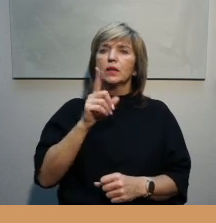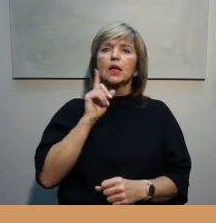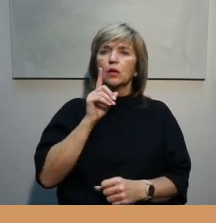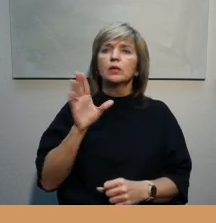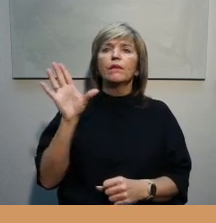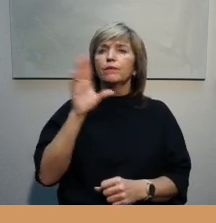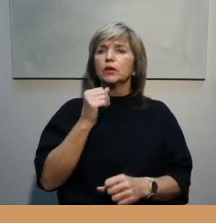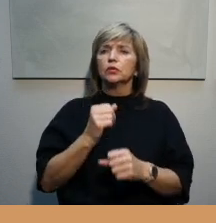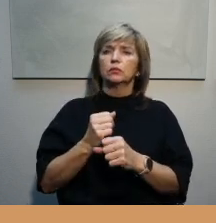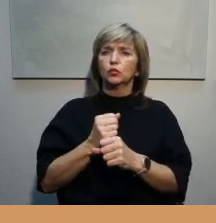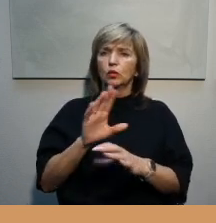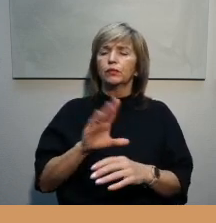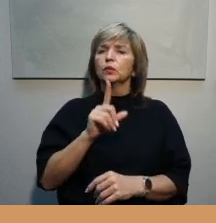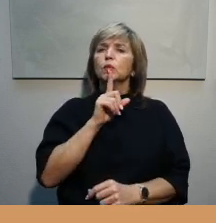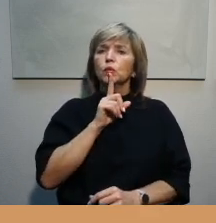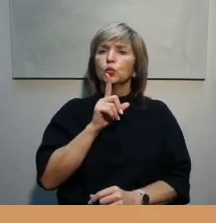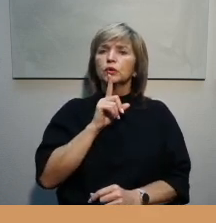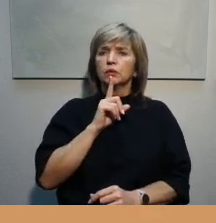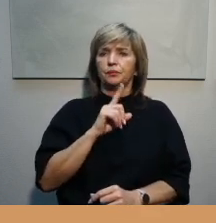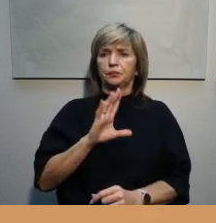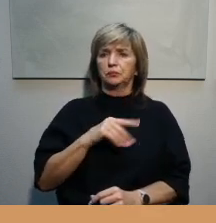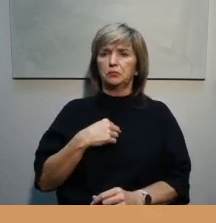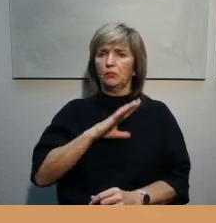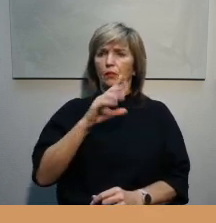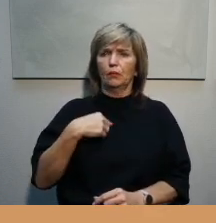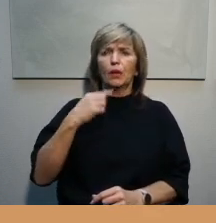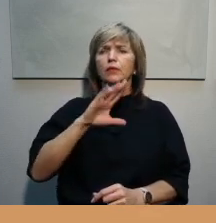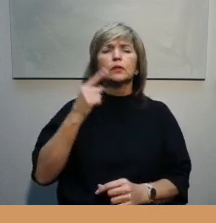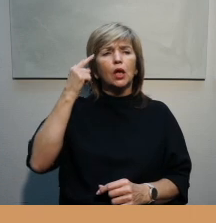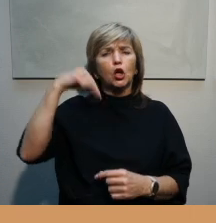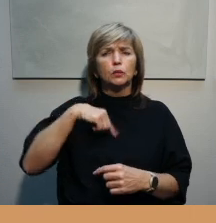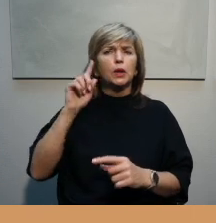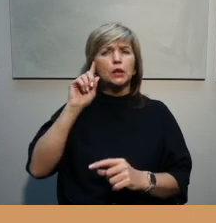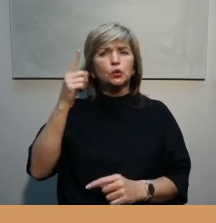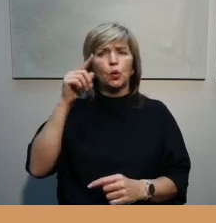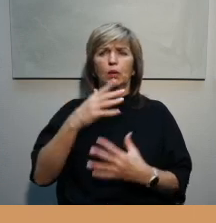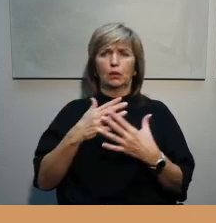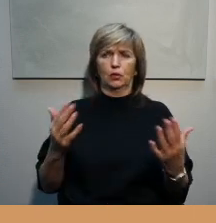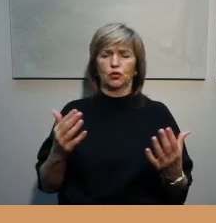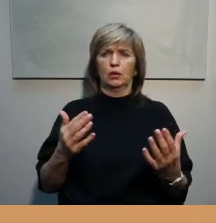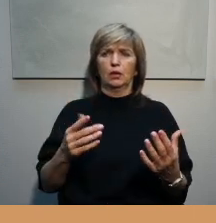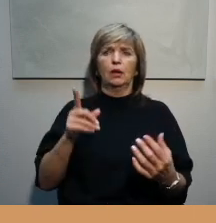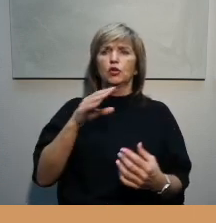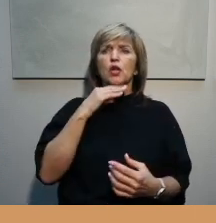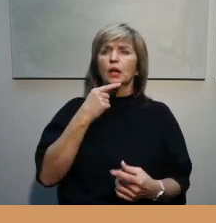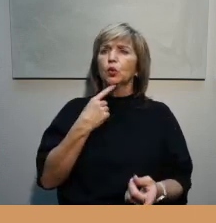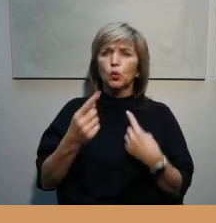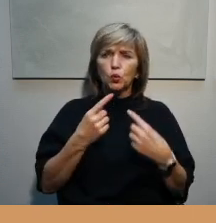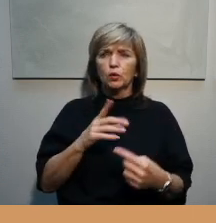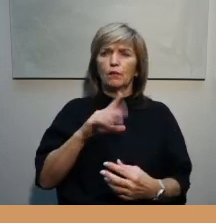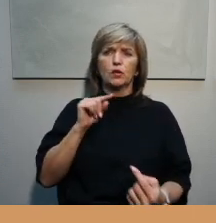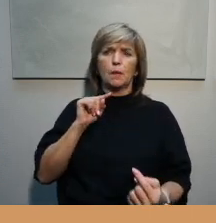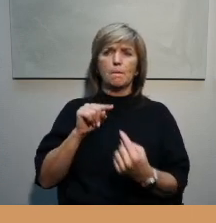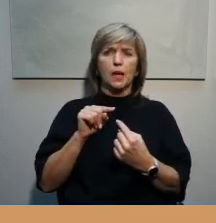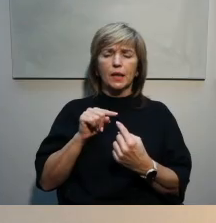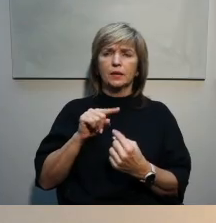visu nodarbību sēdēja un klusēja, un es pie sevis biju visu, ko izdomājusi. Kad viņš negrib runāt, ka viņš ir